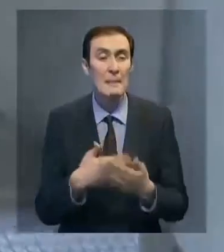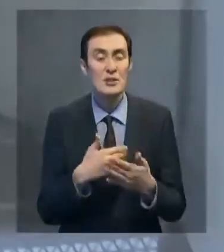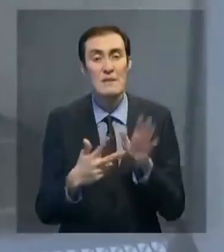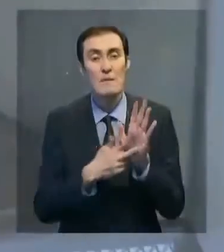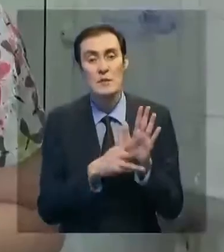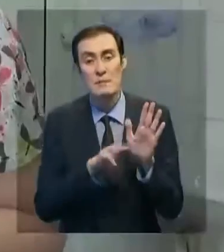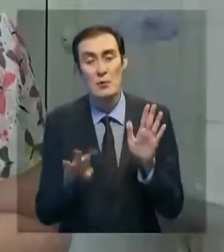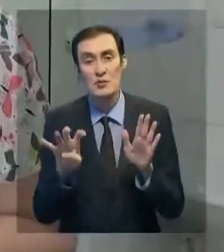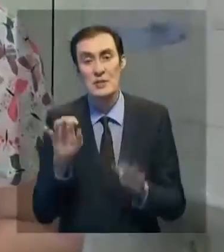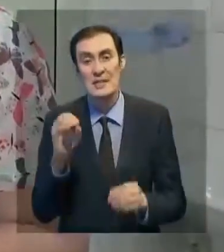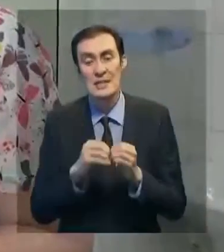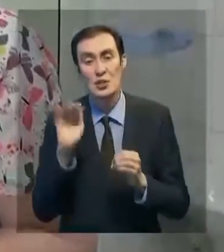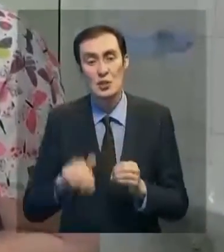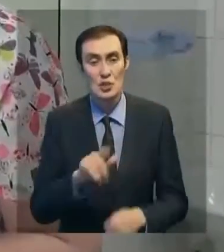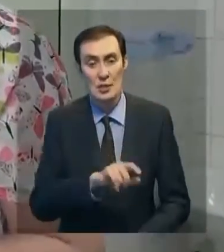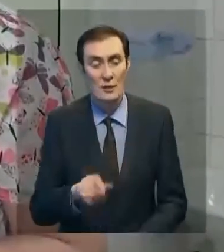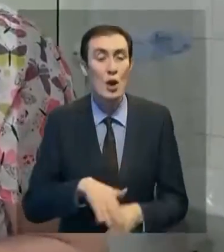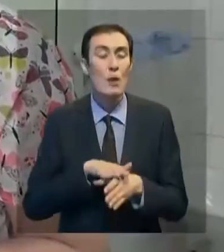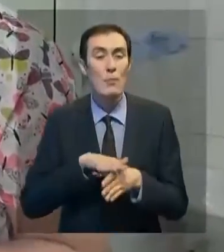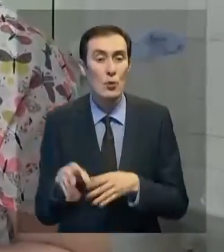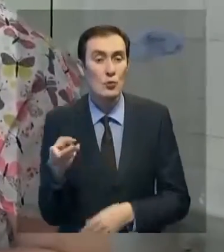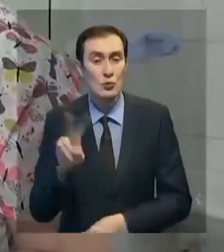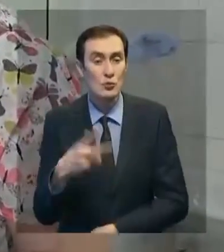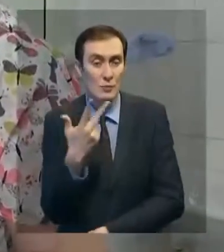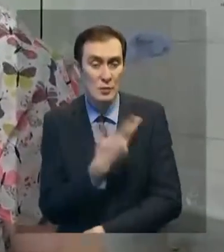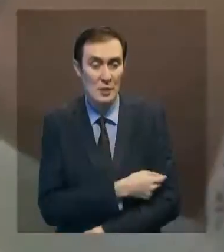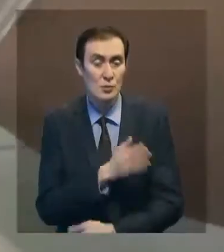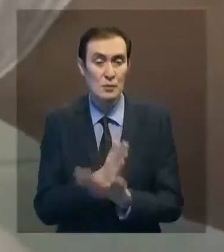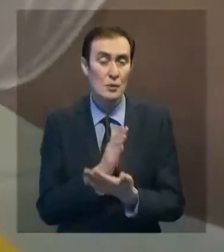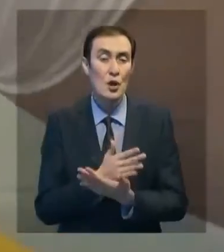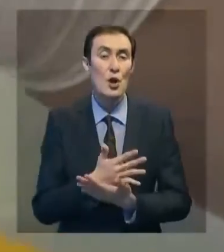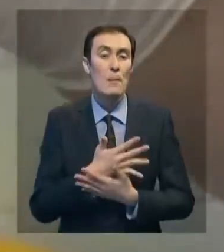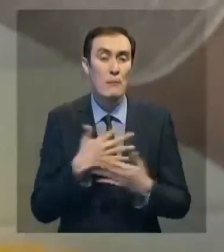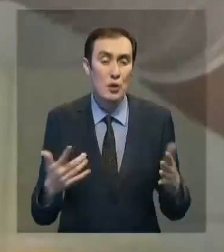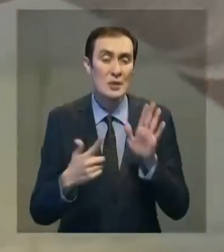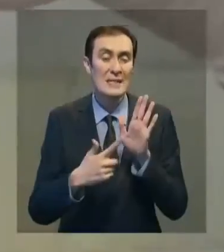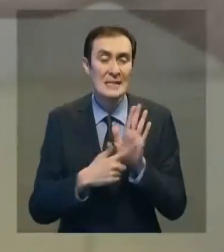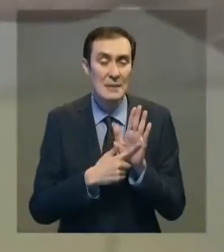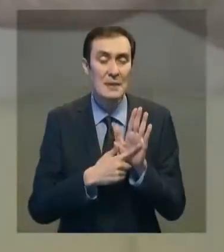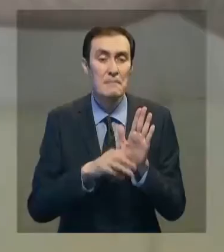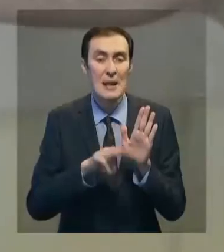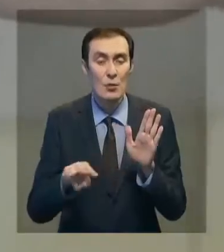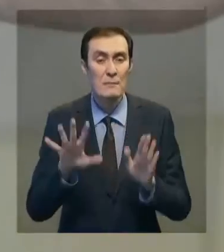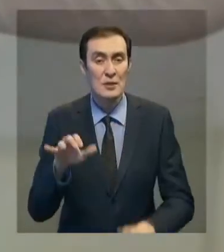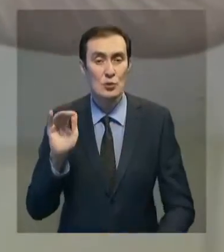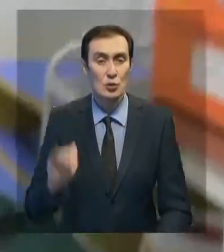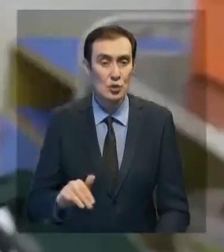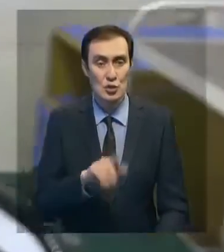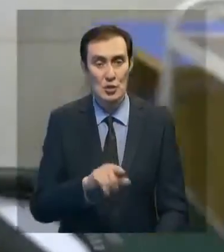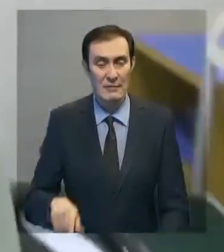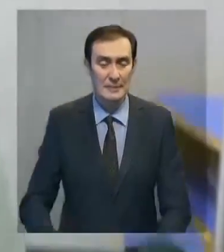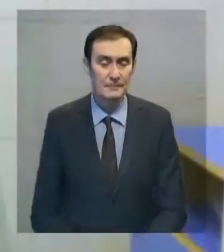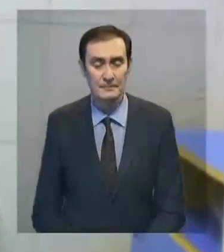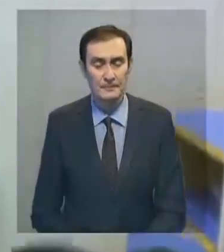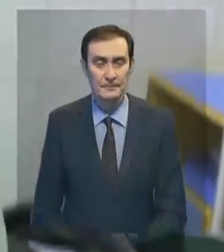почти 8 миллионов 410 тысяч человек, а иммунизацию полностью прошли более 7,5 миллиона.